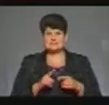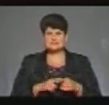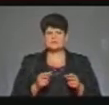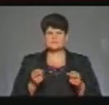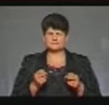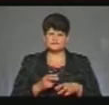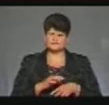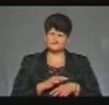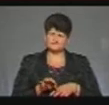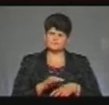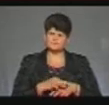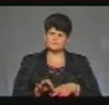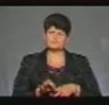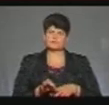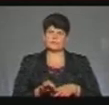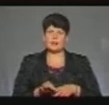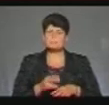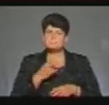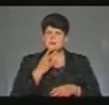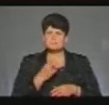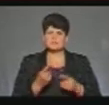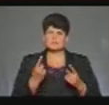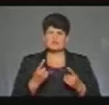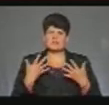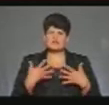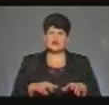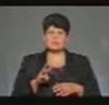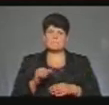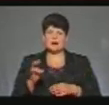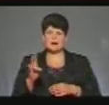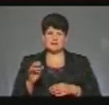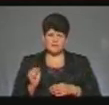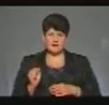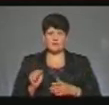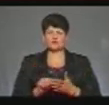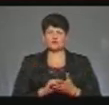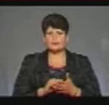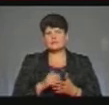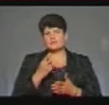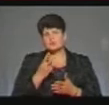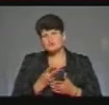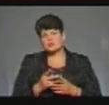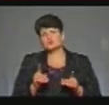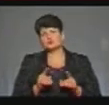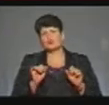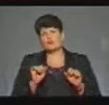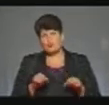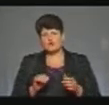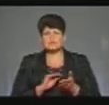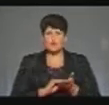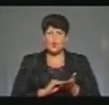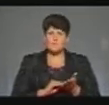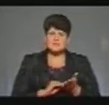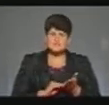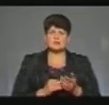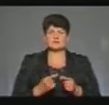фаза практично передбачала шалені втрати майна. Да, по документах теоретично передбачалося, що можна це майно описати,